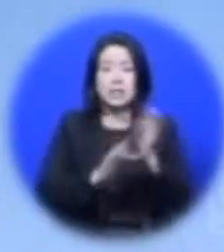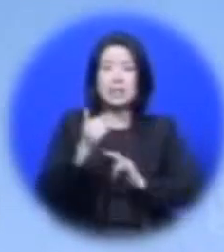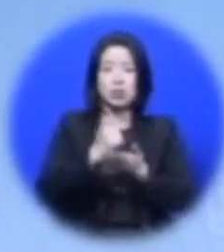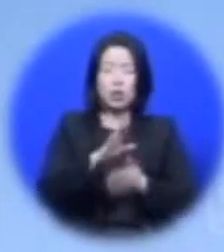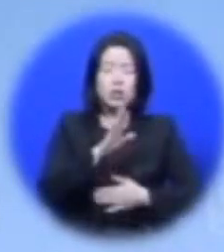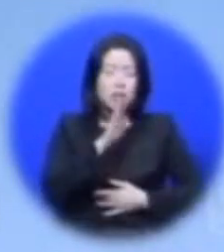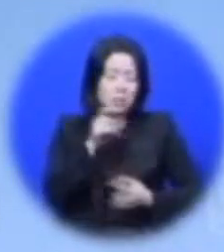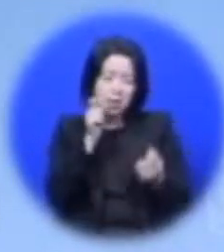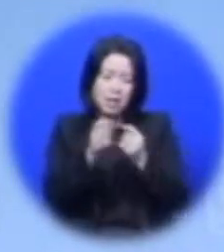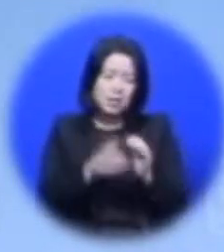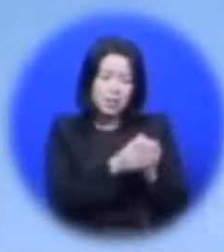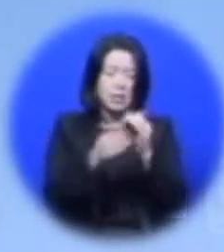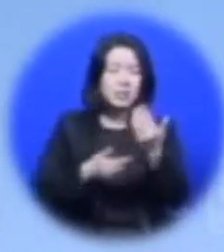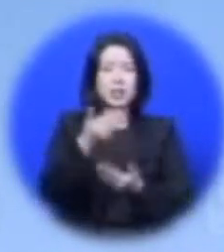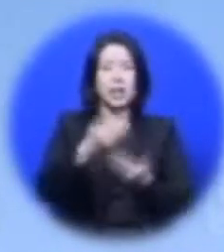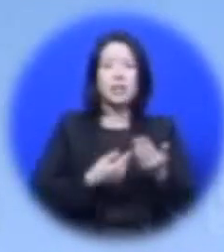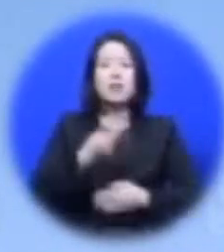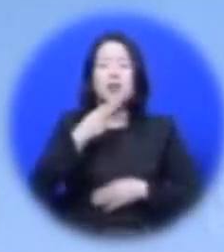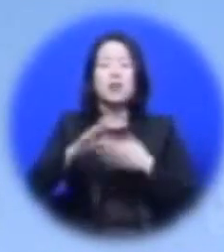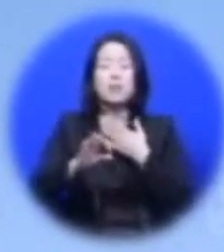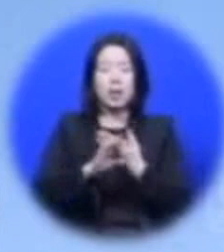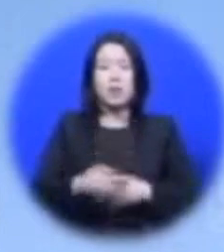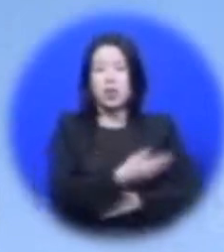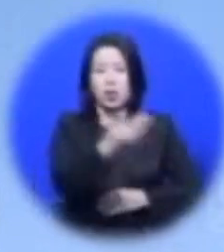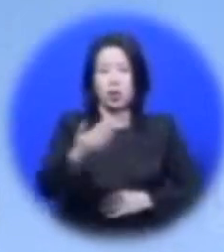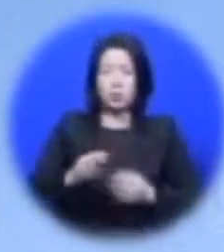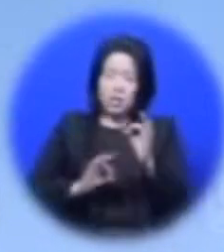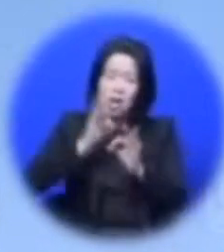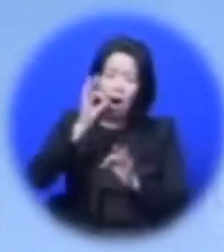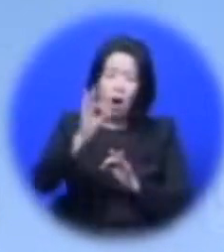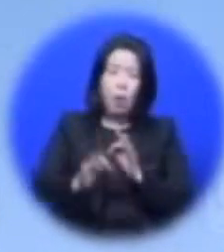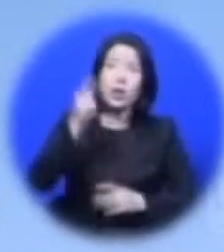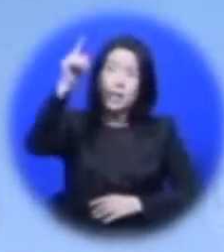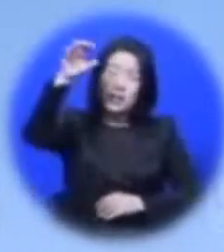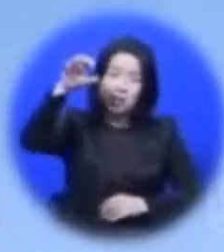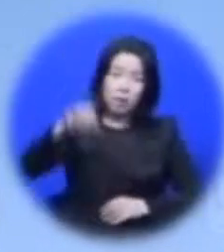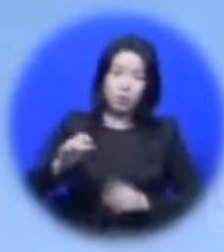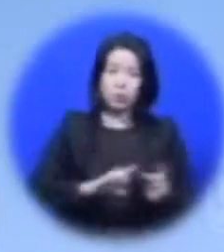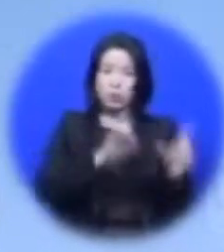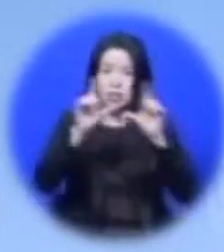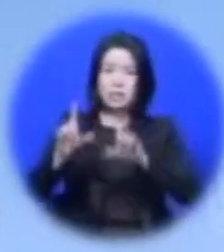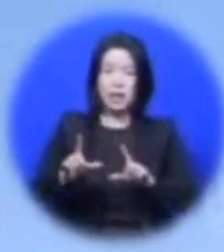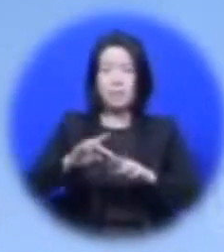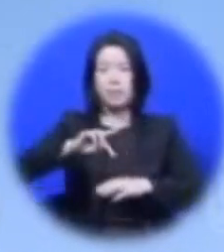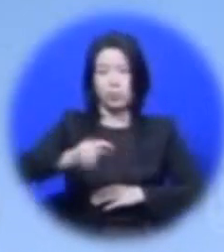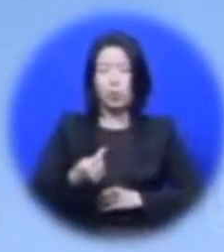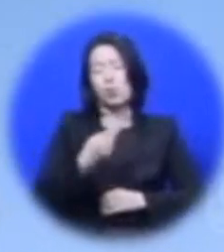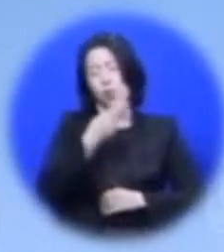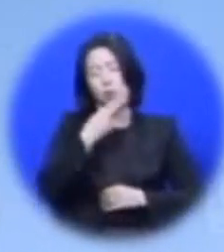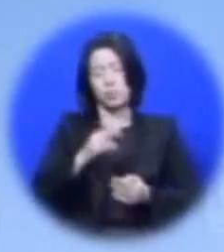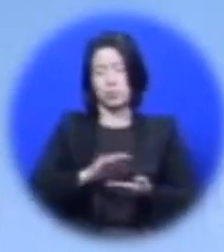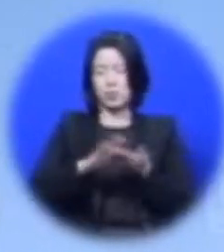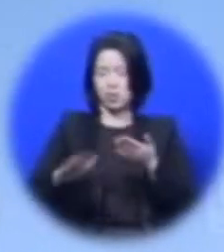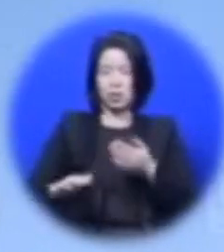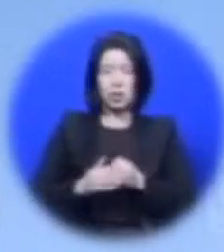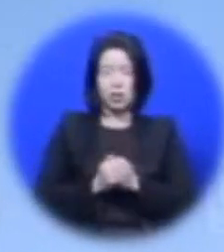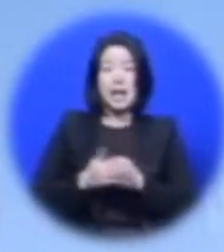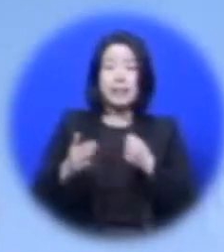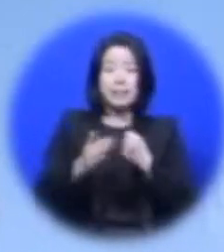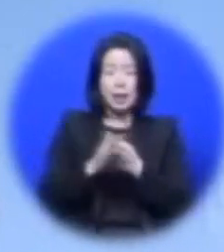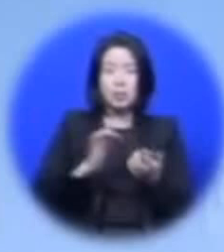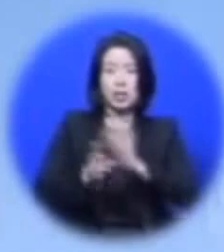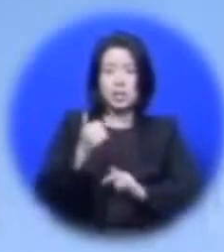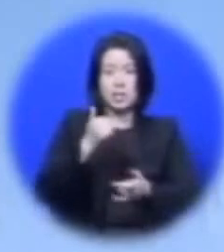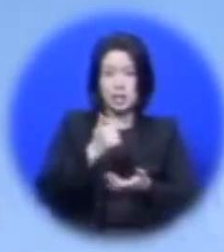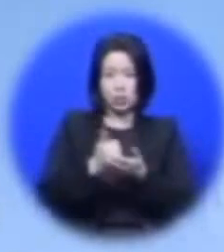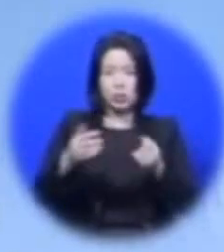사귐이 없다면 여러분은 영원한 천국에서의 삶도 없는 거예요. 그래서